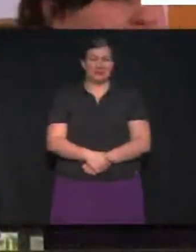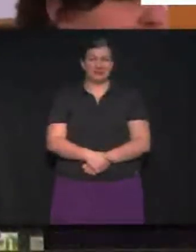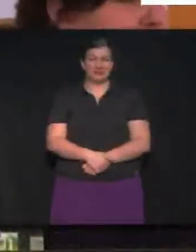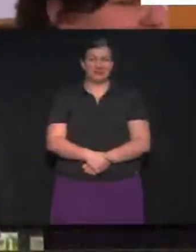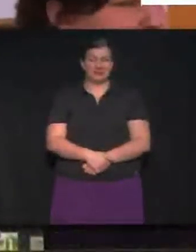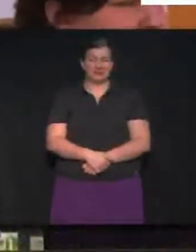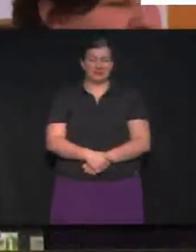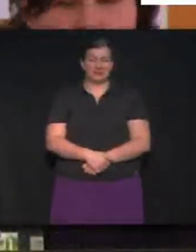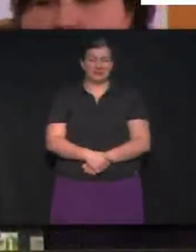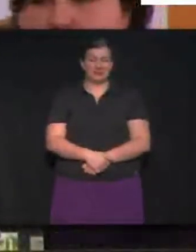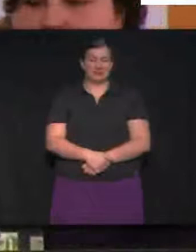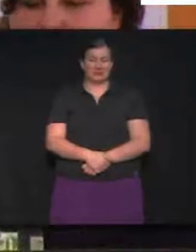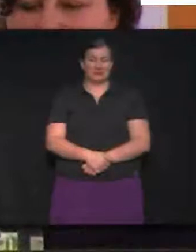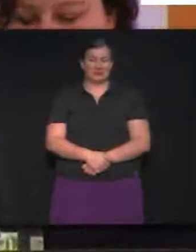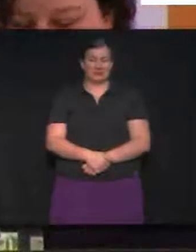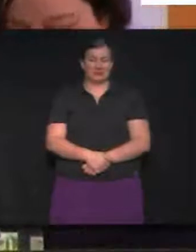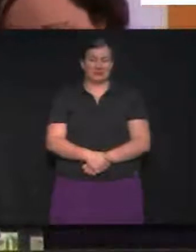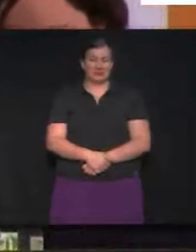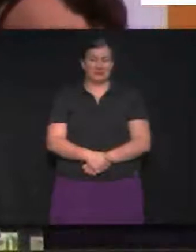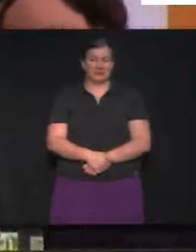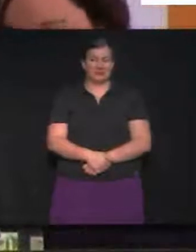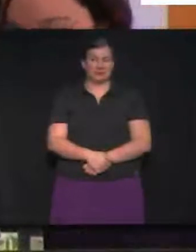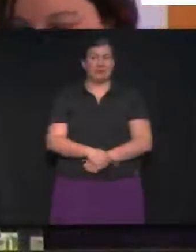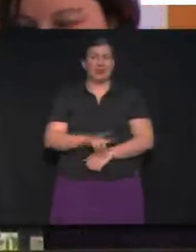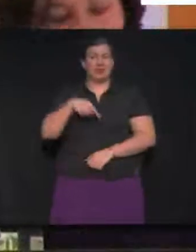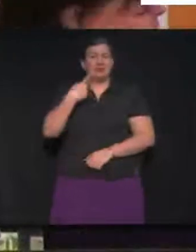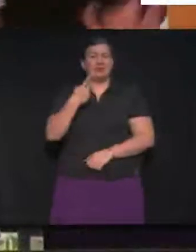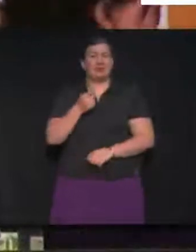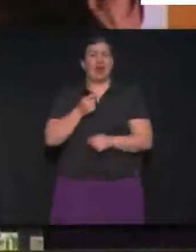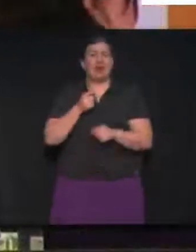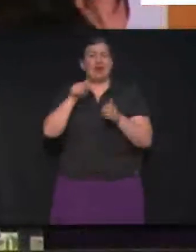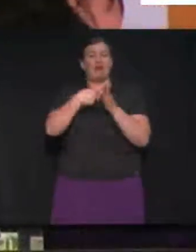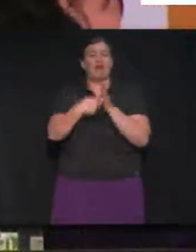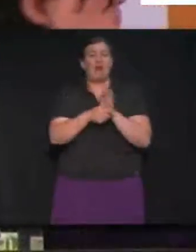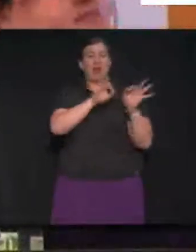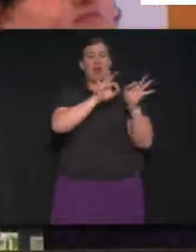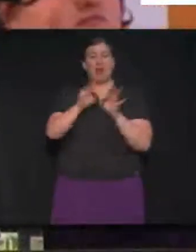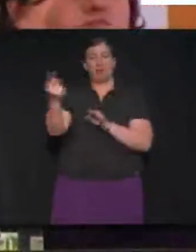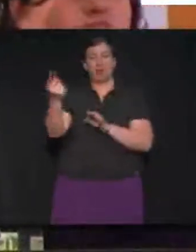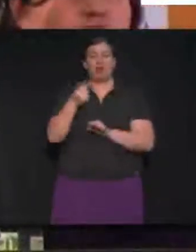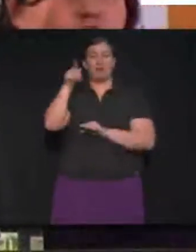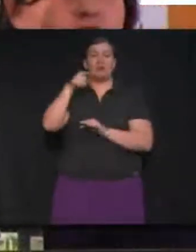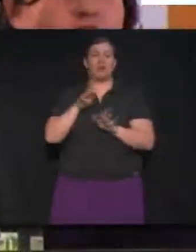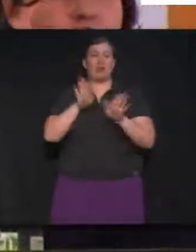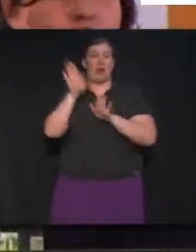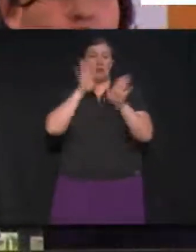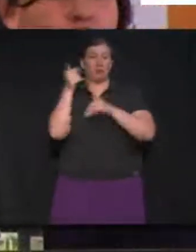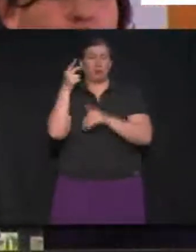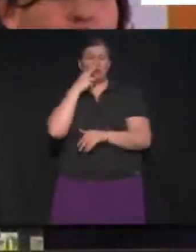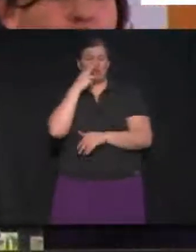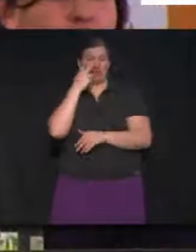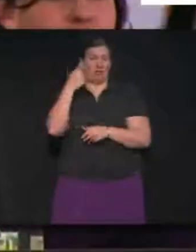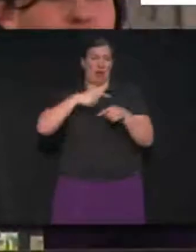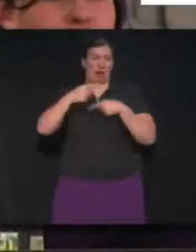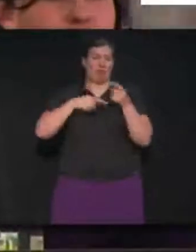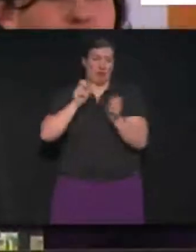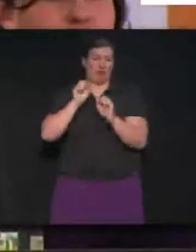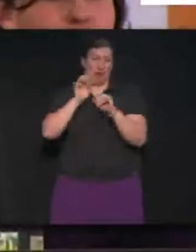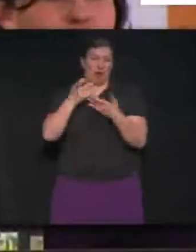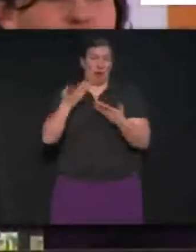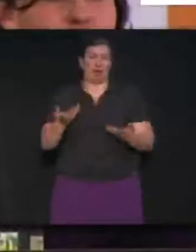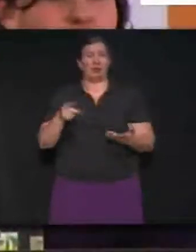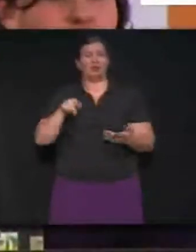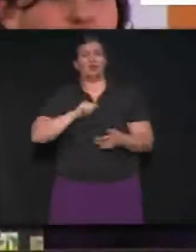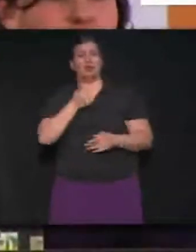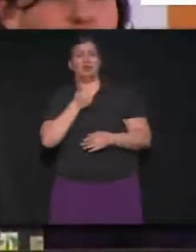barleiter und der erklärt euch wie das mit den Abstimmungen funktioniert was ich schon mal Spoilern kann ist dass es drei Wahlgänge gibt und ihr die